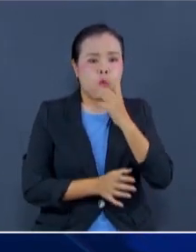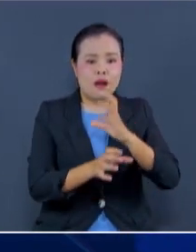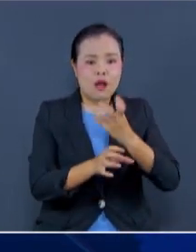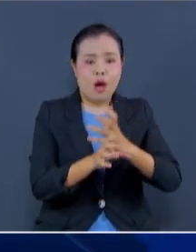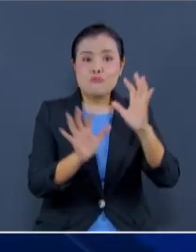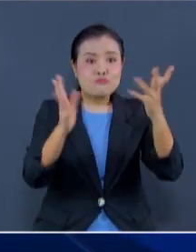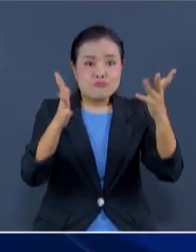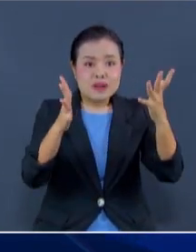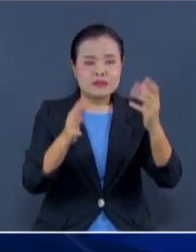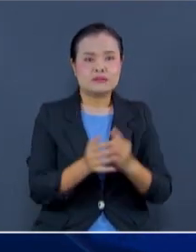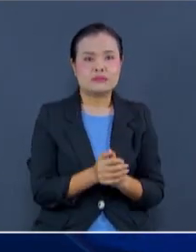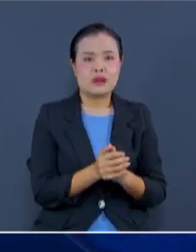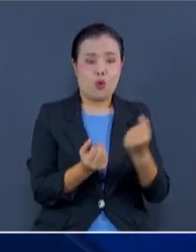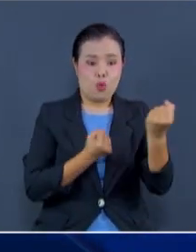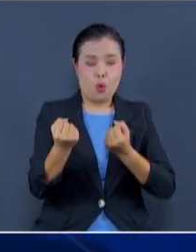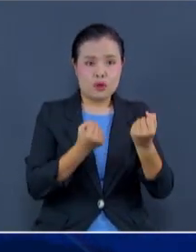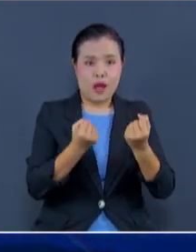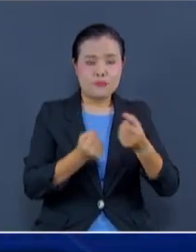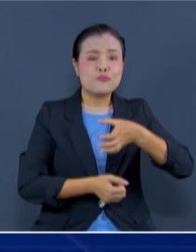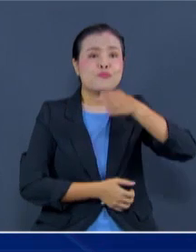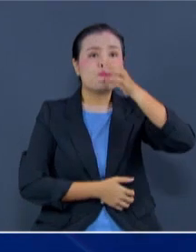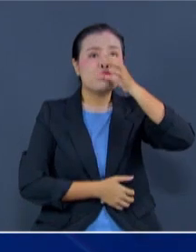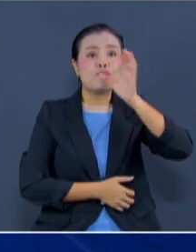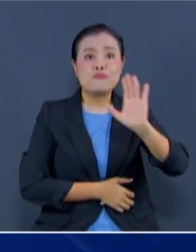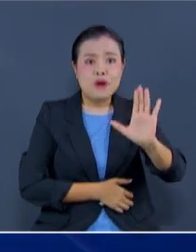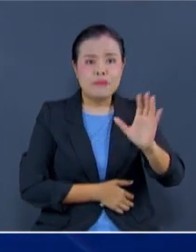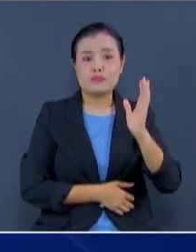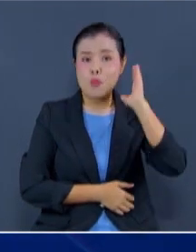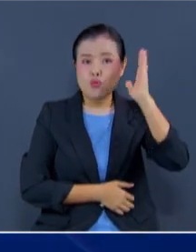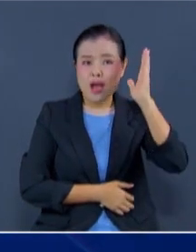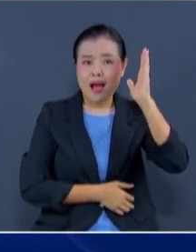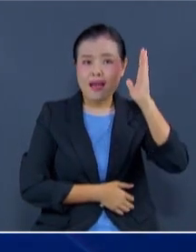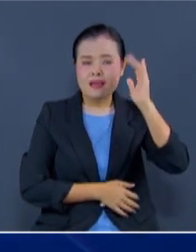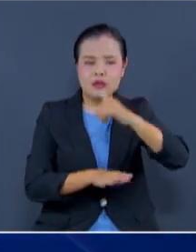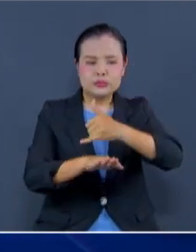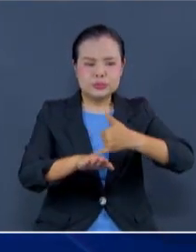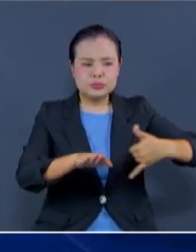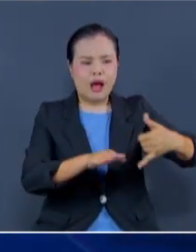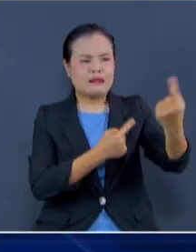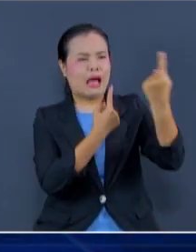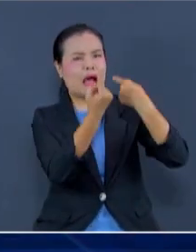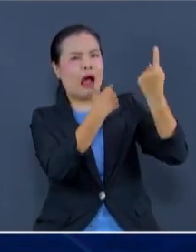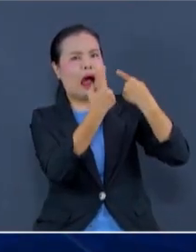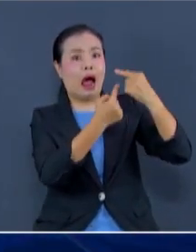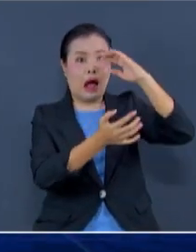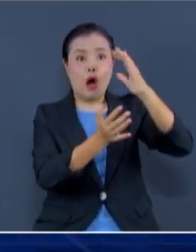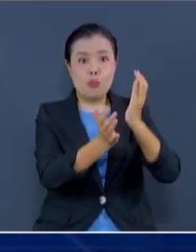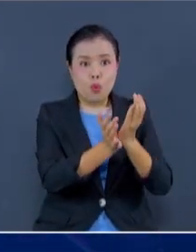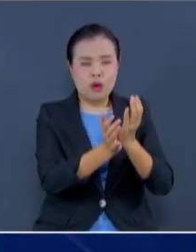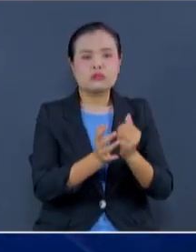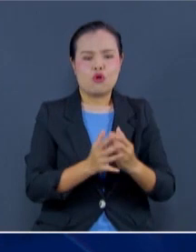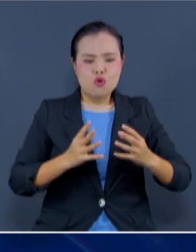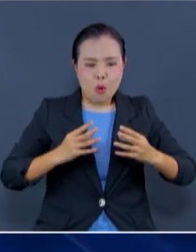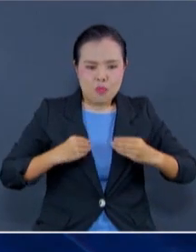ในร่างกายครับคนขับรถไม่ได้ดื่มมาส่วนผู้ชายอีกคนนึงที่เขาต่อว่าแล้วก็ด่าตำรวจเนี่ยยอม